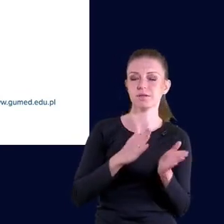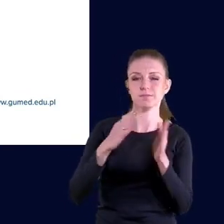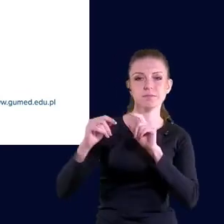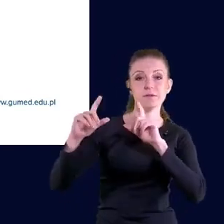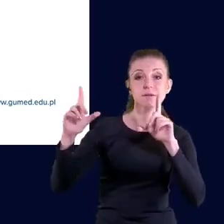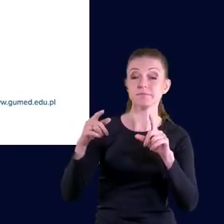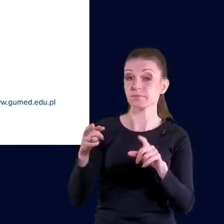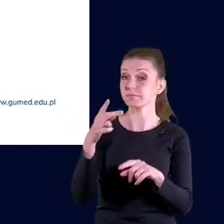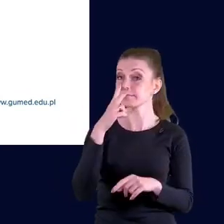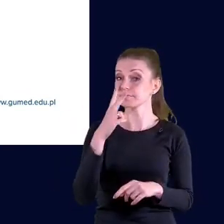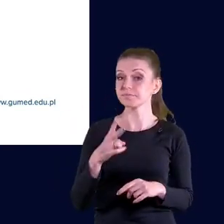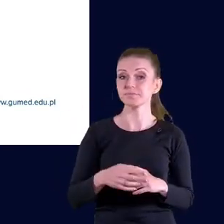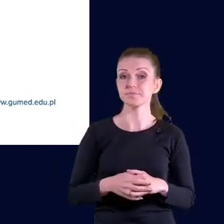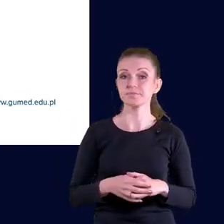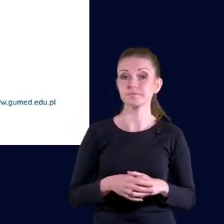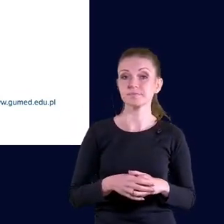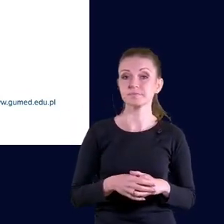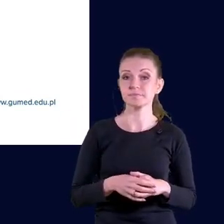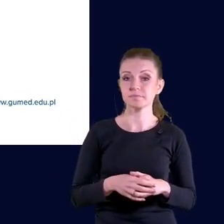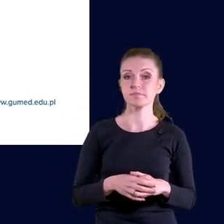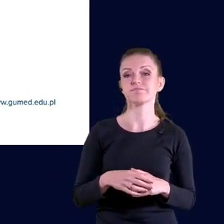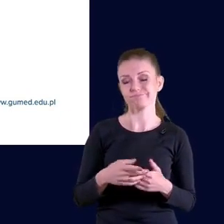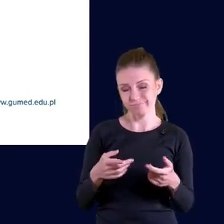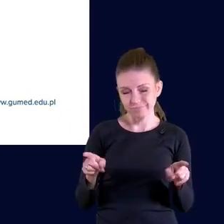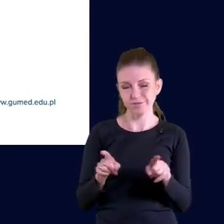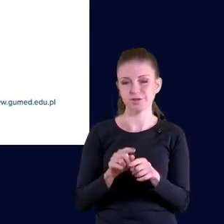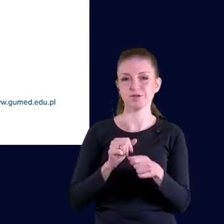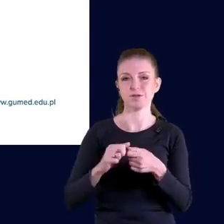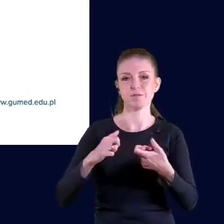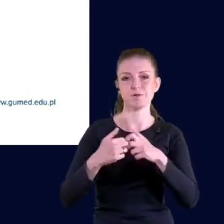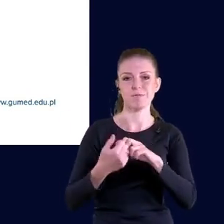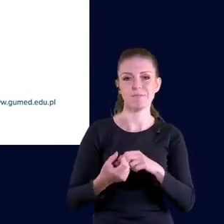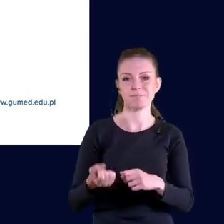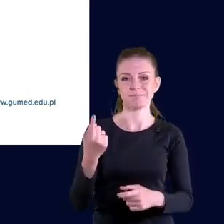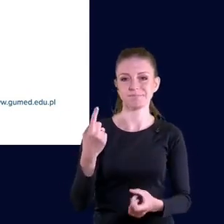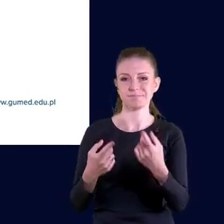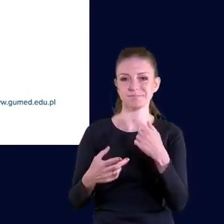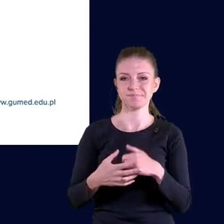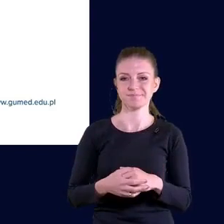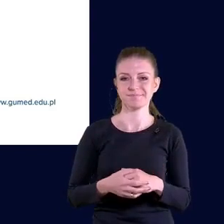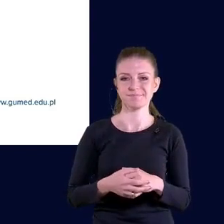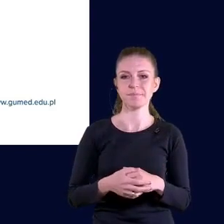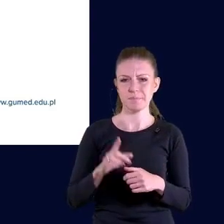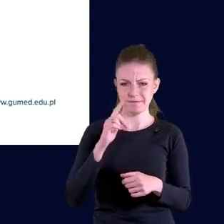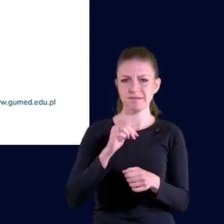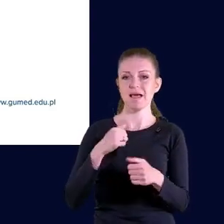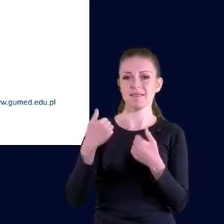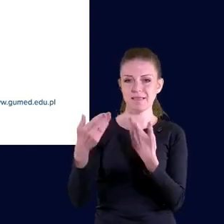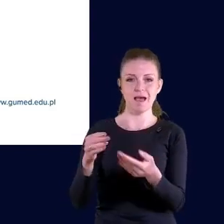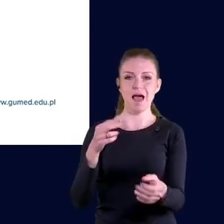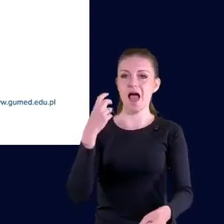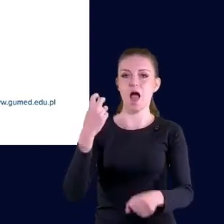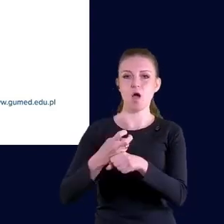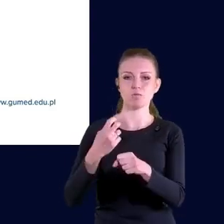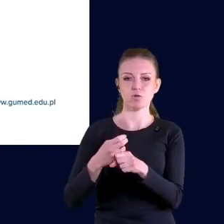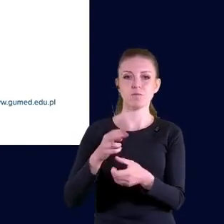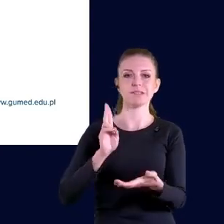pojawiają się pewne problemy bo automatyczne oznaczanie